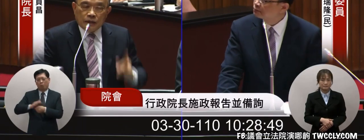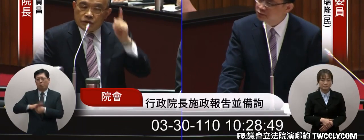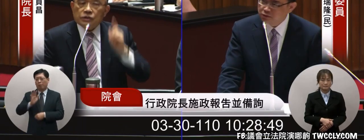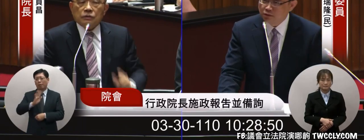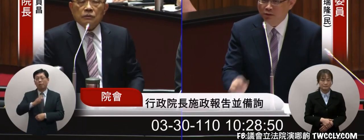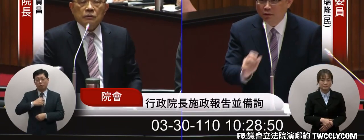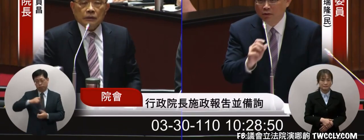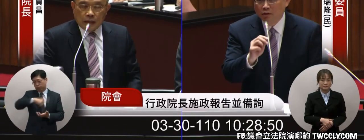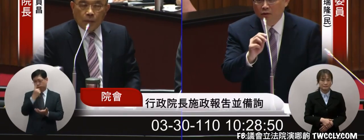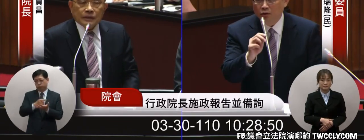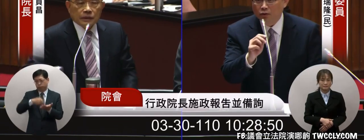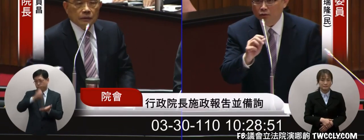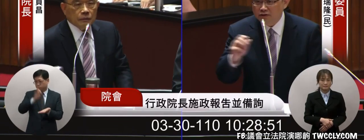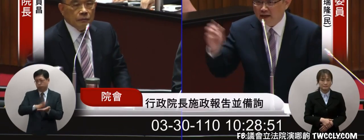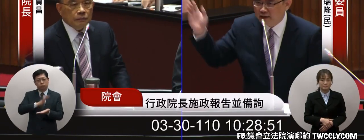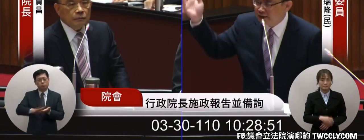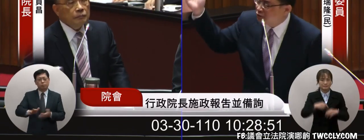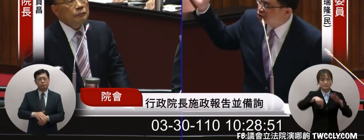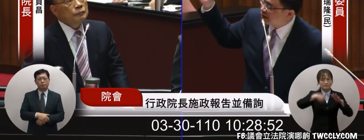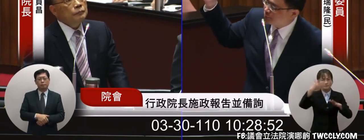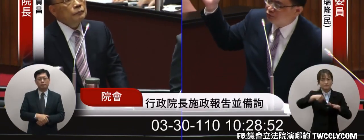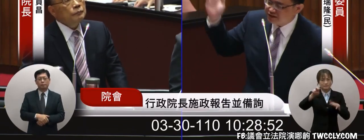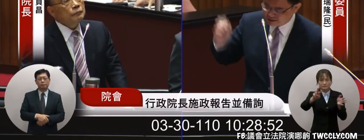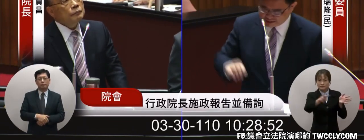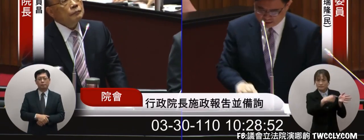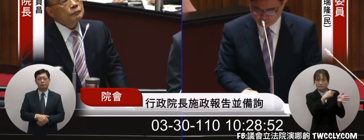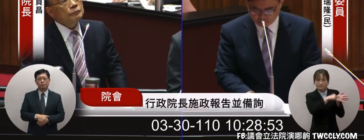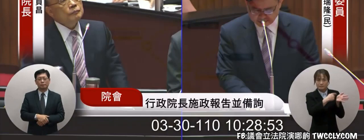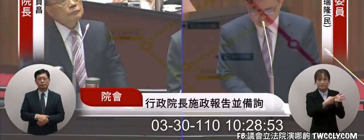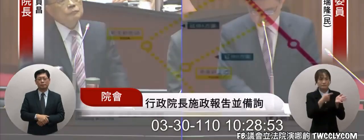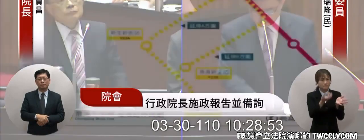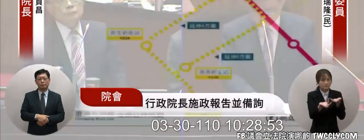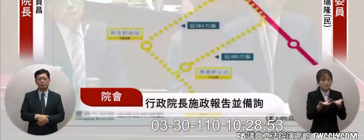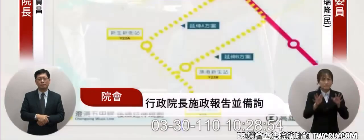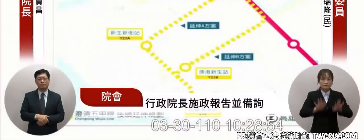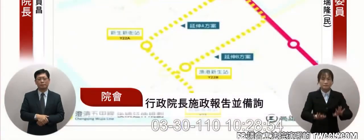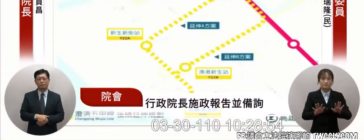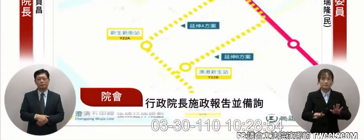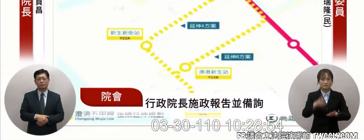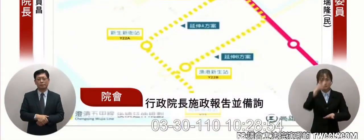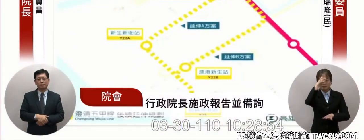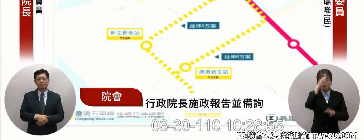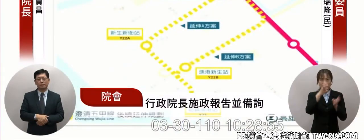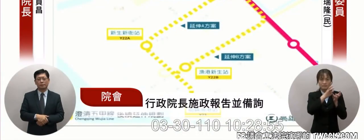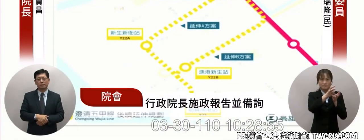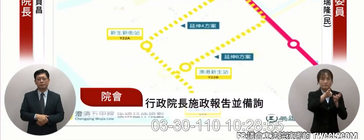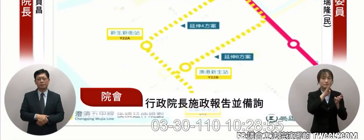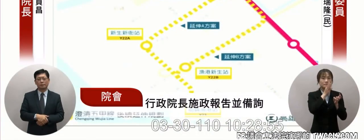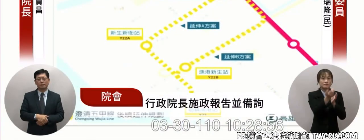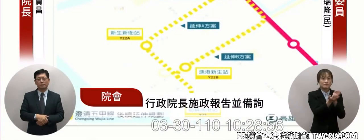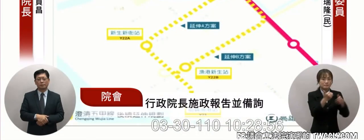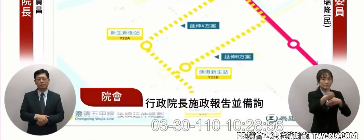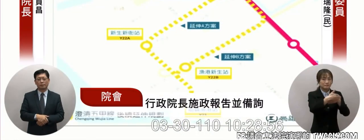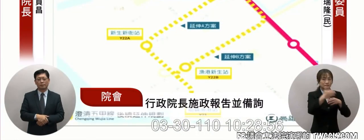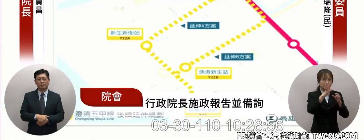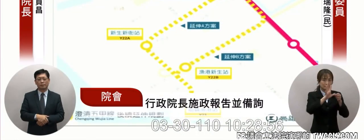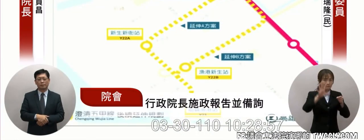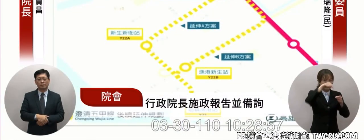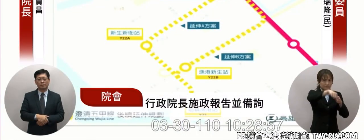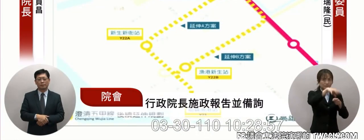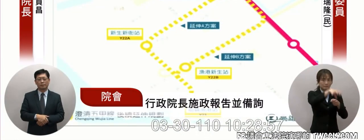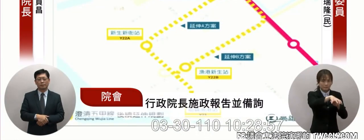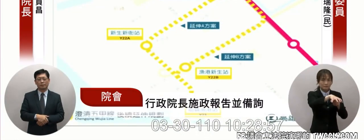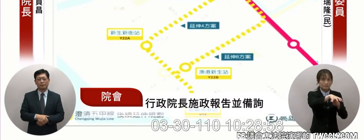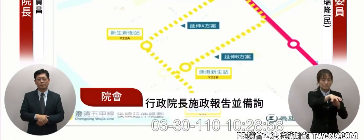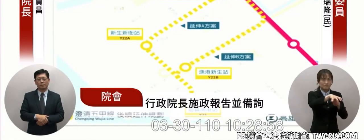不要這樣一次讓他完成院長你看一下這個部分現在我們的黃線是到前鎮高中這邊那其實在進